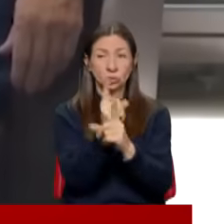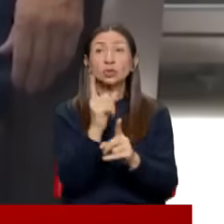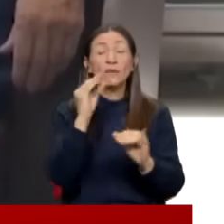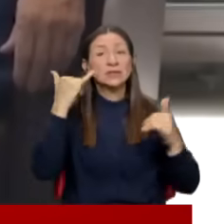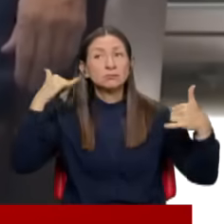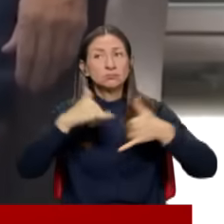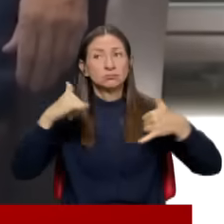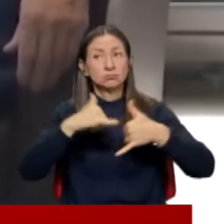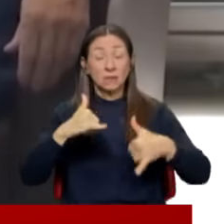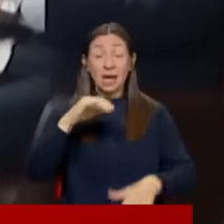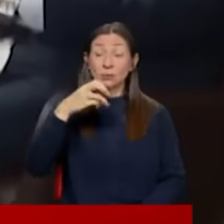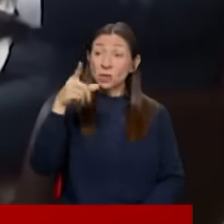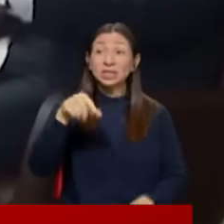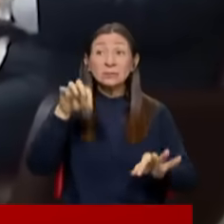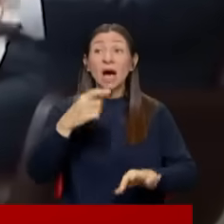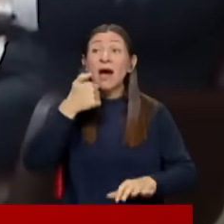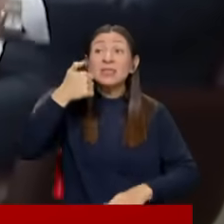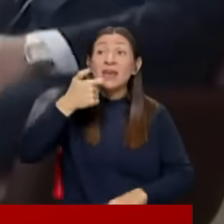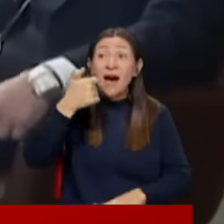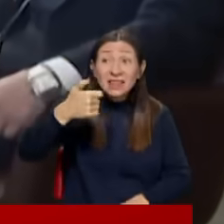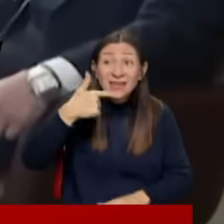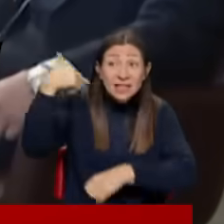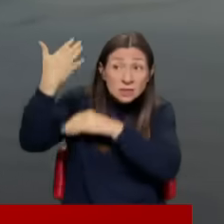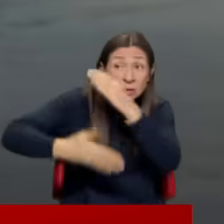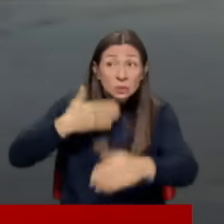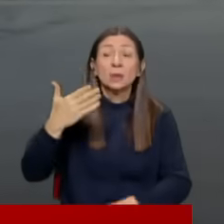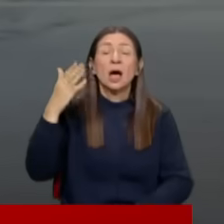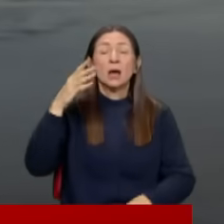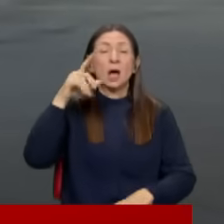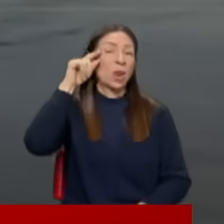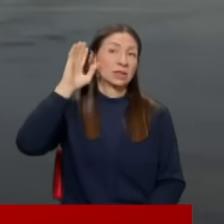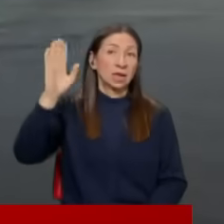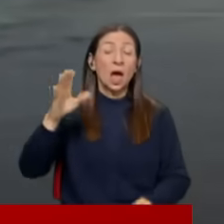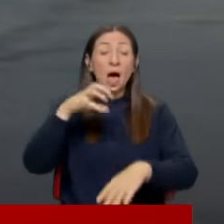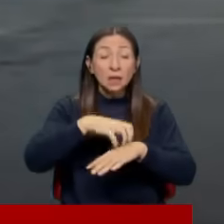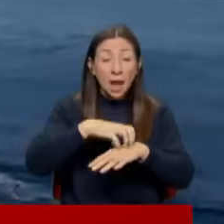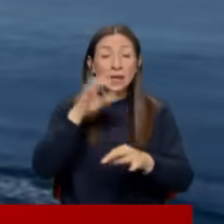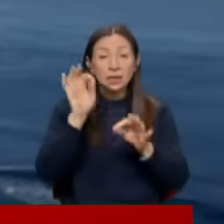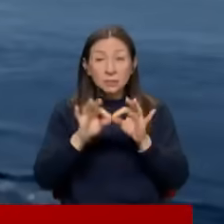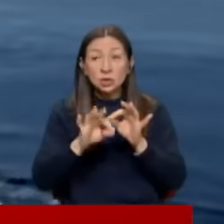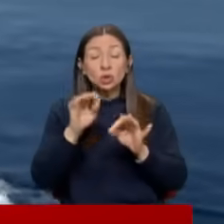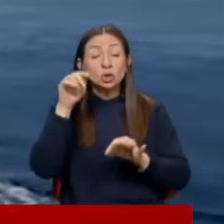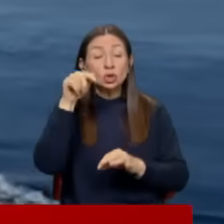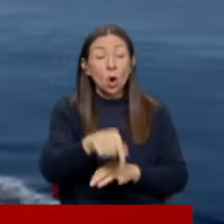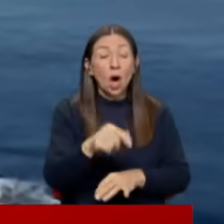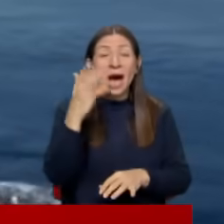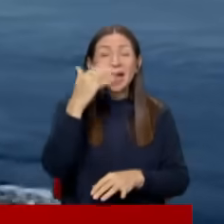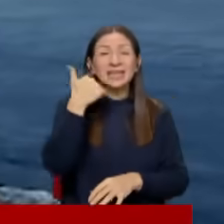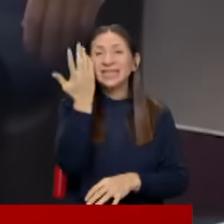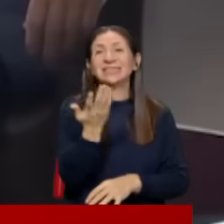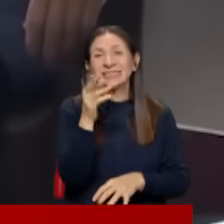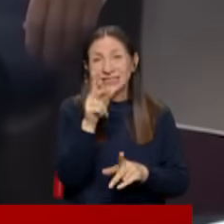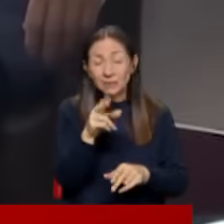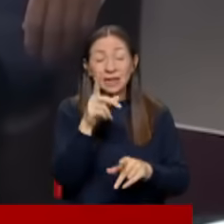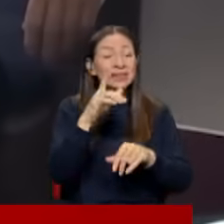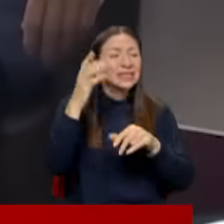de telefonla. Erdoğan şimdi 6 yıl aradan sonra Atina'ya gidecek. Adalar, Kıbrıs, Doğu Akdeniz gibi iki ülke arasındaki temel